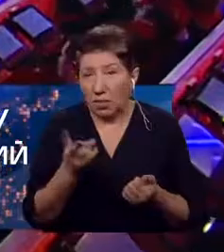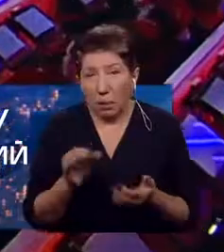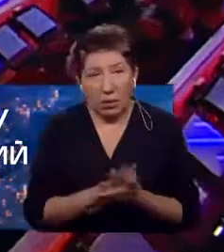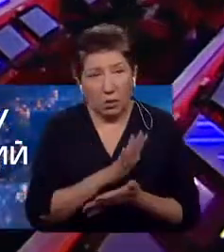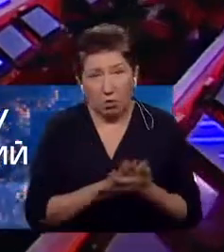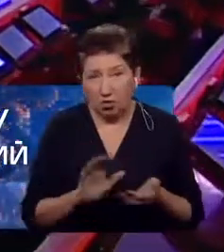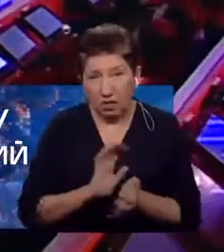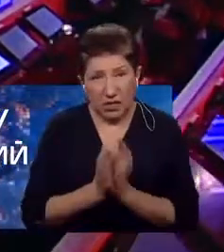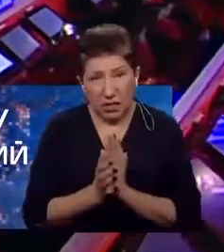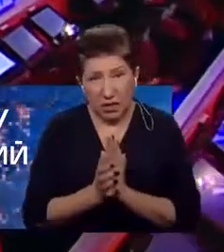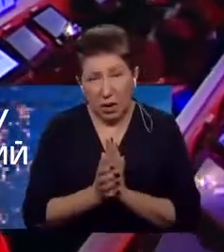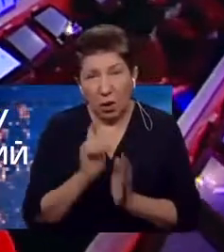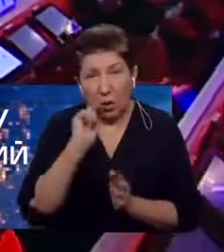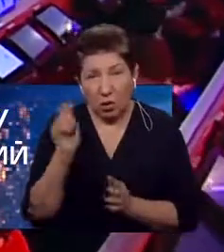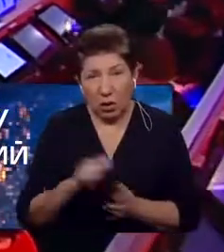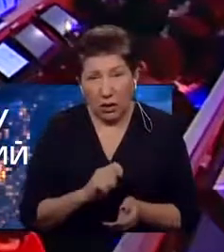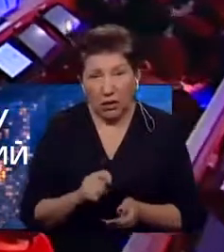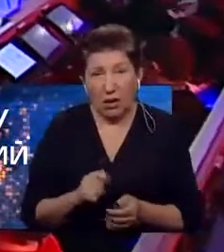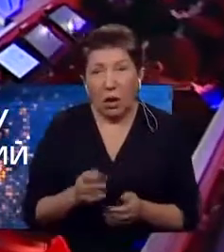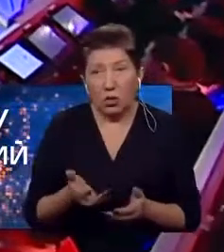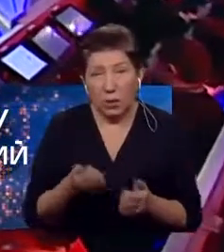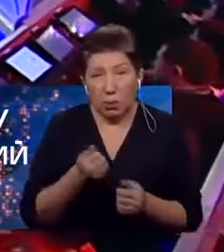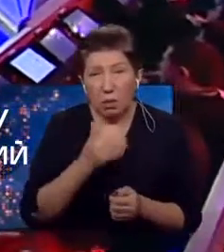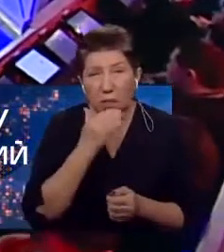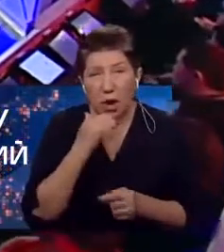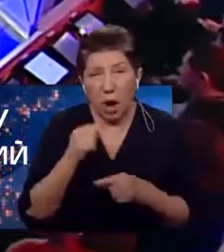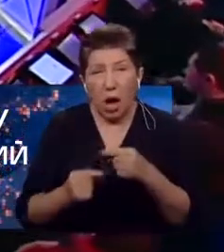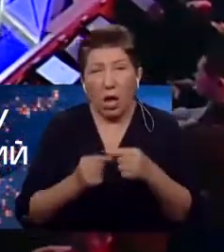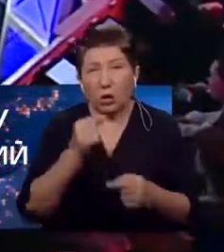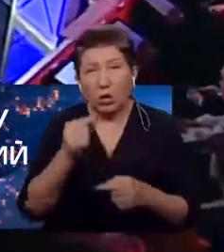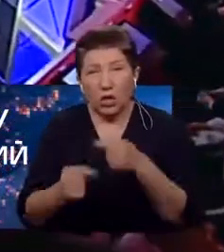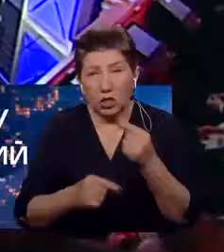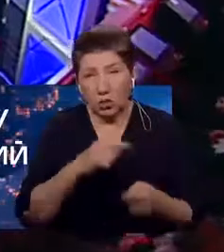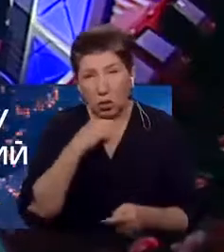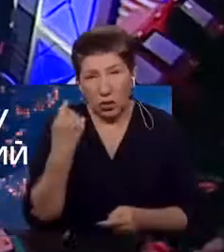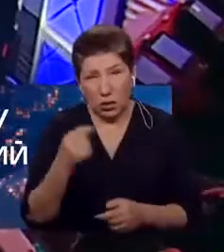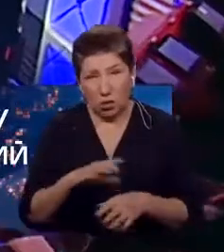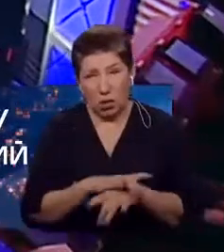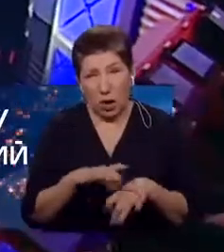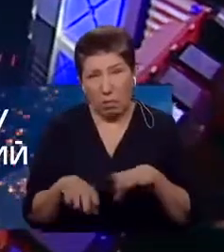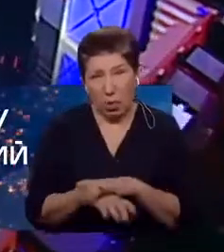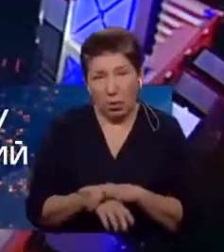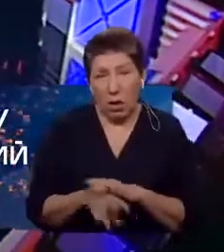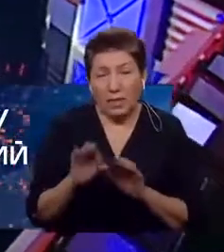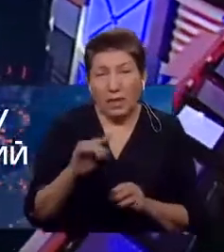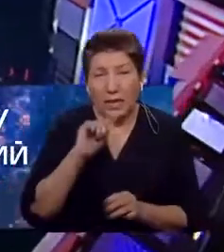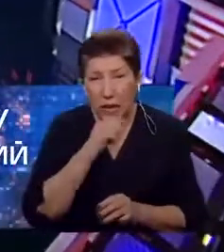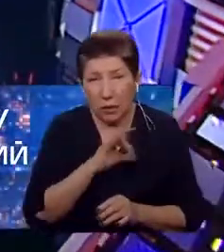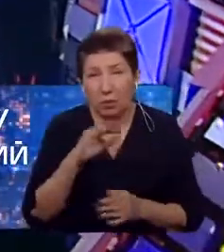сир. Українці отримали багаторічну російську кабалу, не тільки економічну, а й політичну.